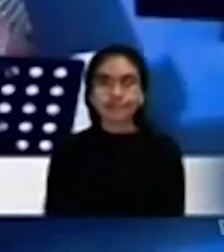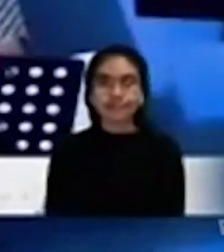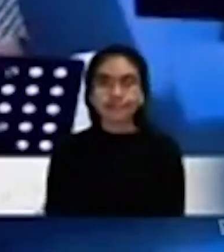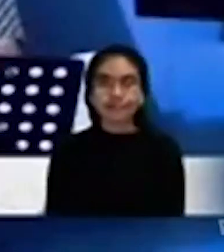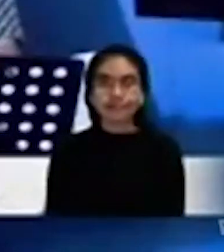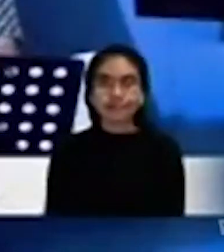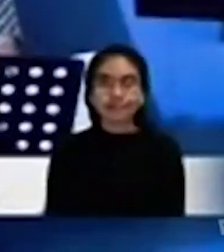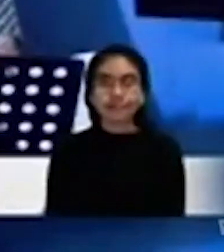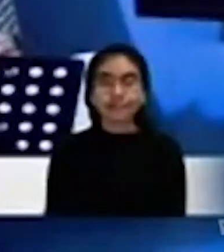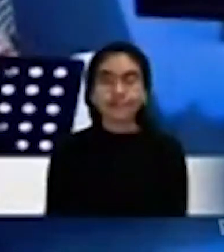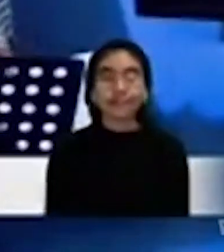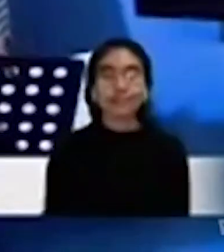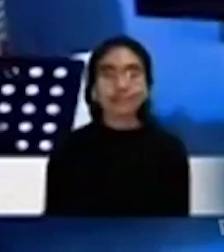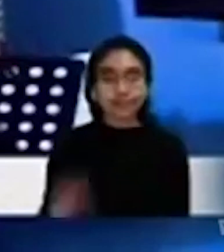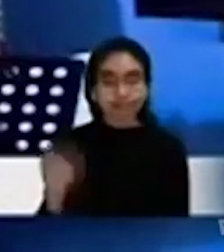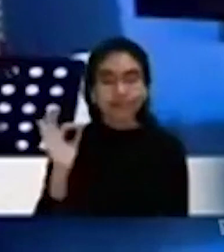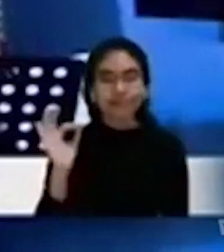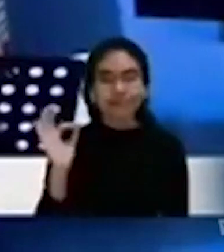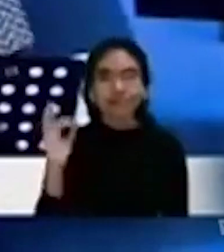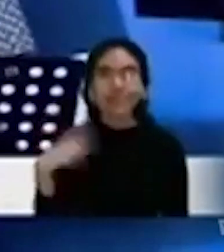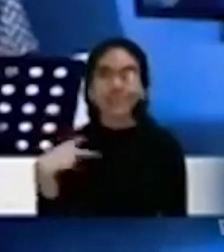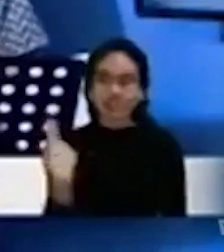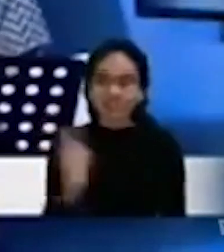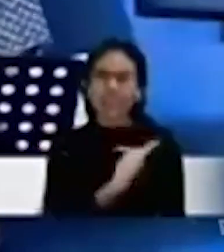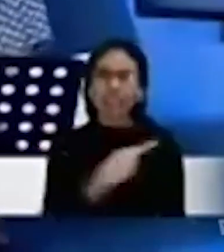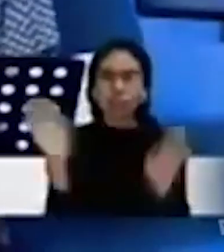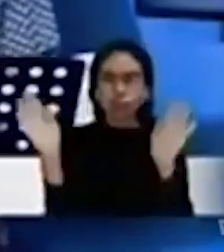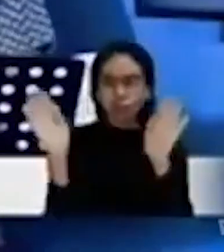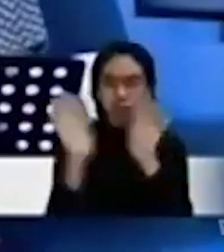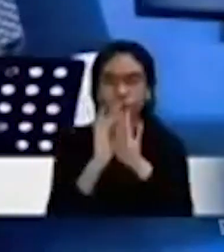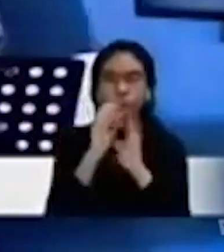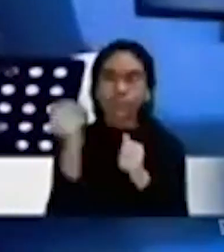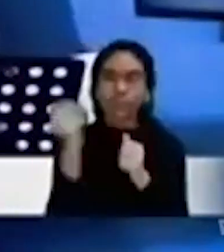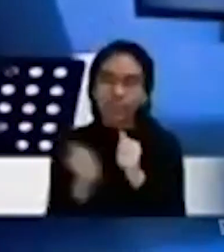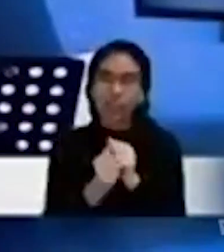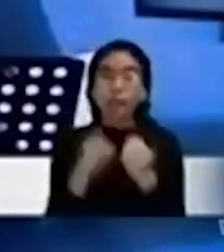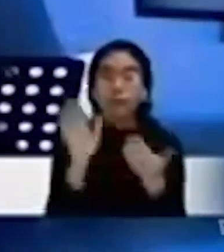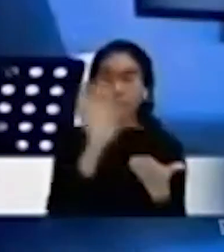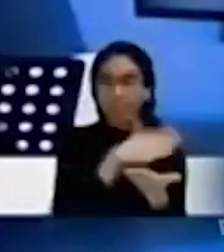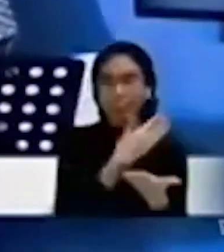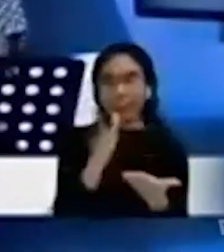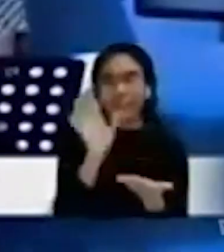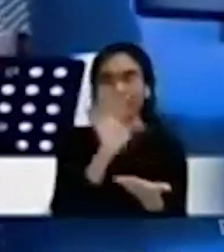Baik, kita akan menutup dengan menyanyikan lagu Sion Nomor